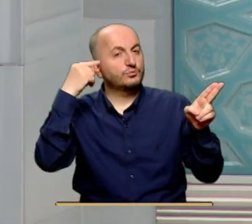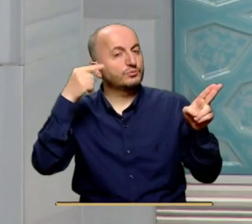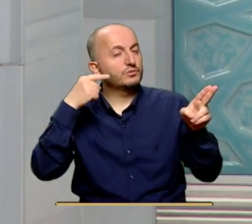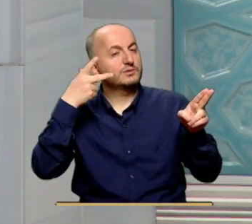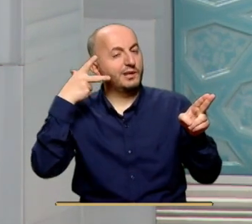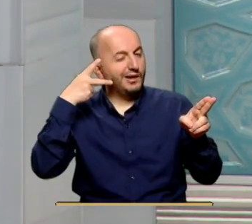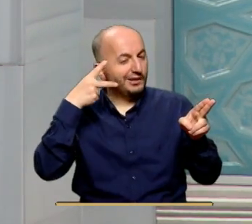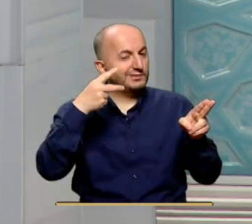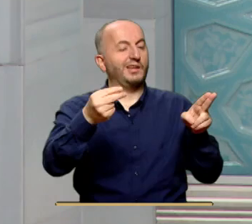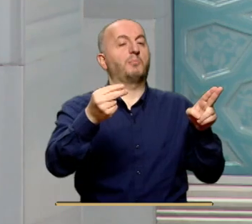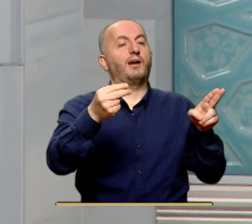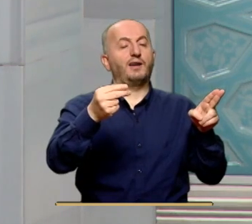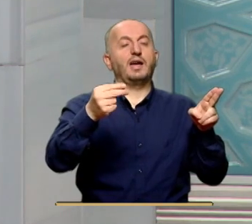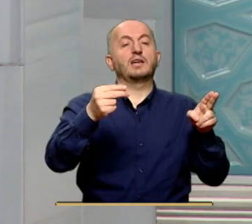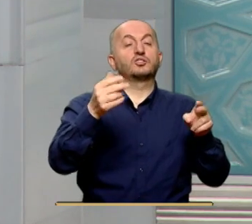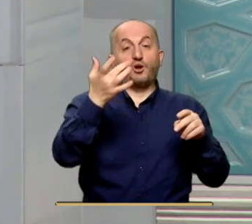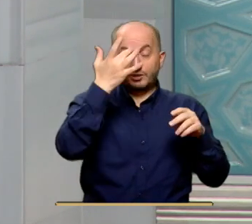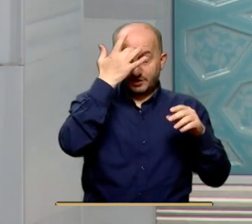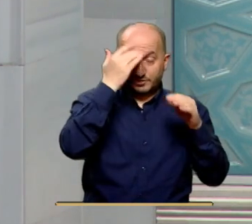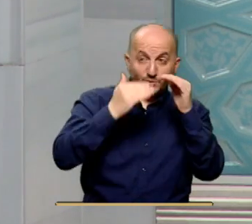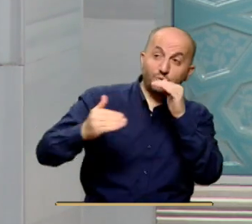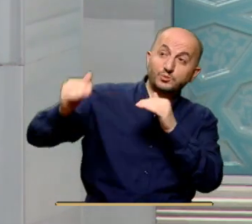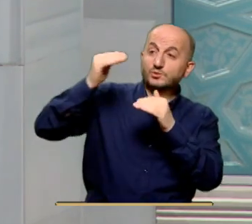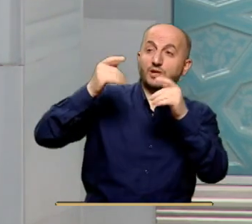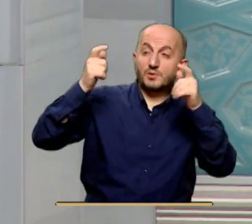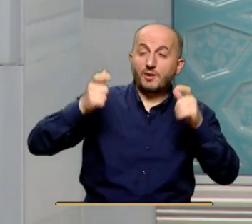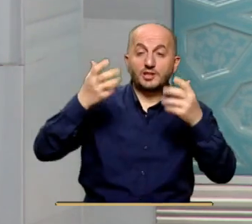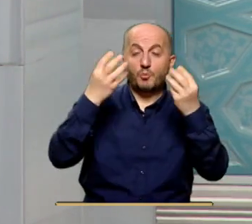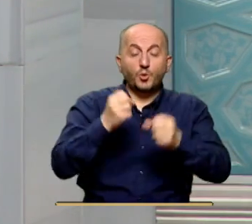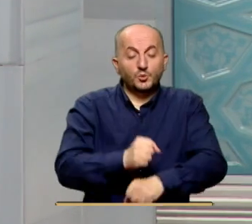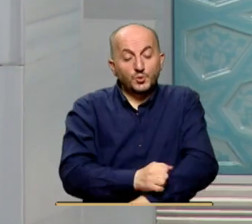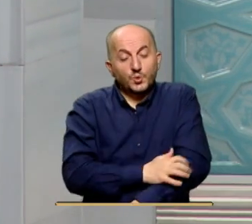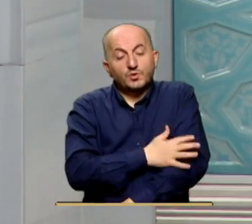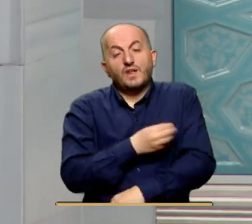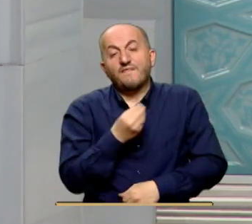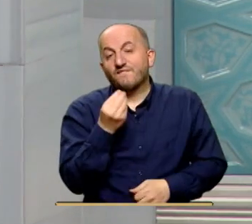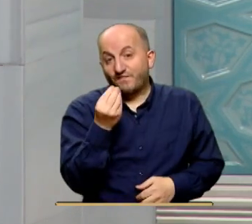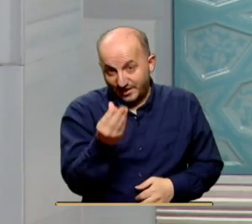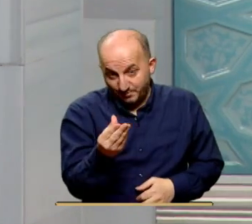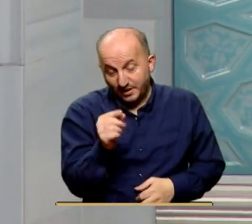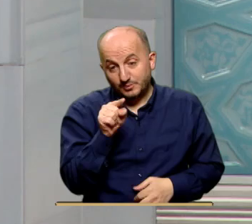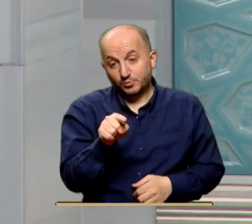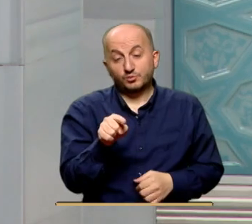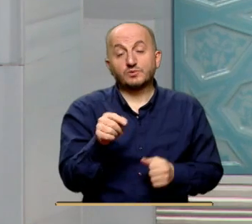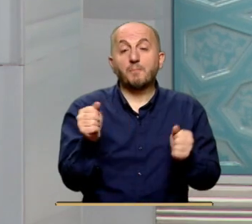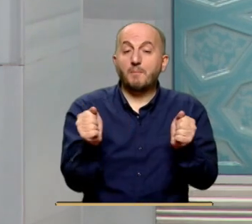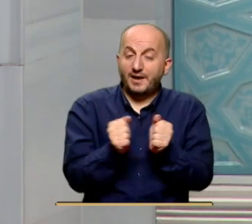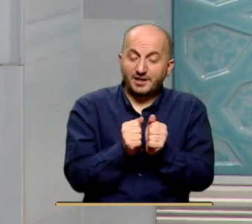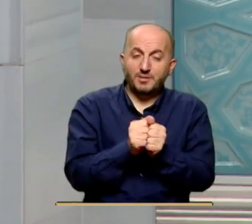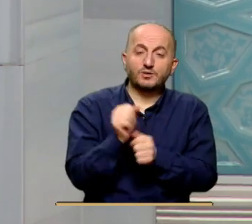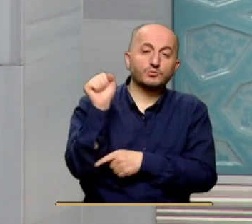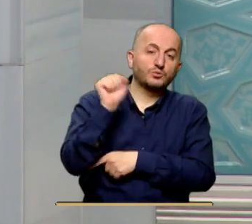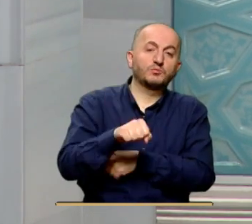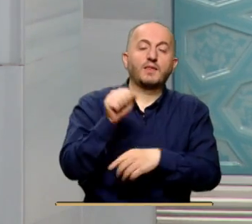aşılamak, şehadetin ne yüce bir mertebe olduğu duygusunu vermek, ama bunun yanında da düşmanlarımıza